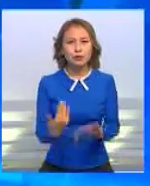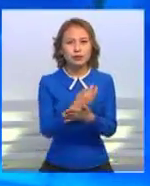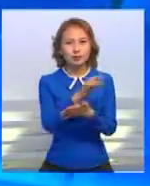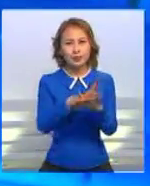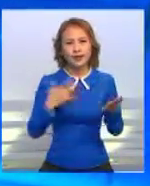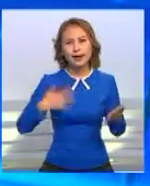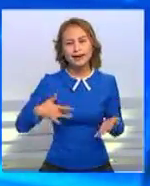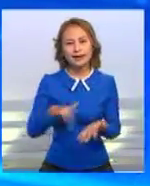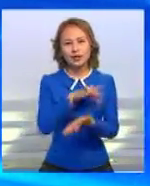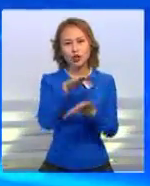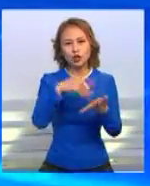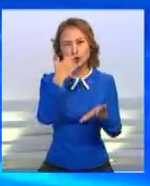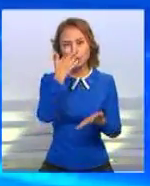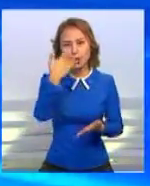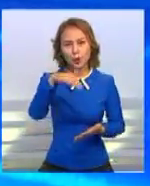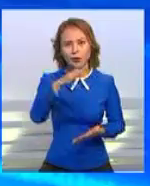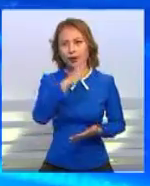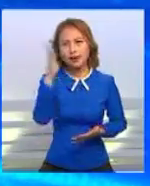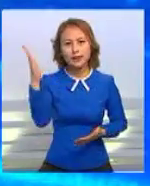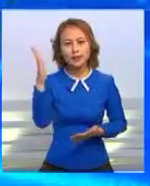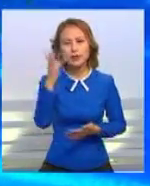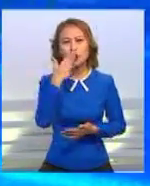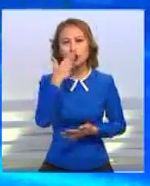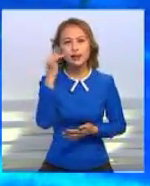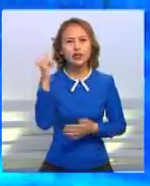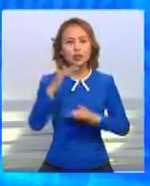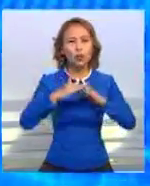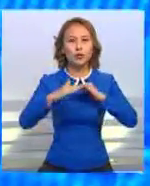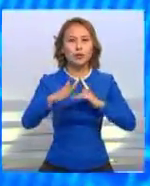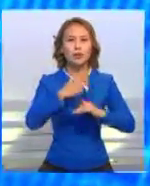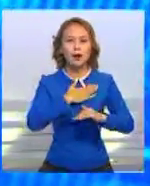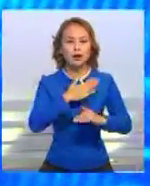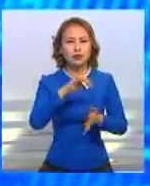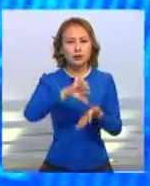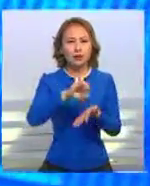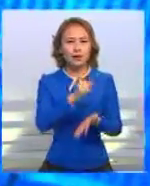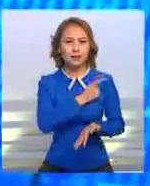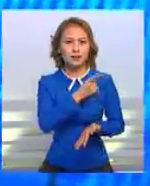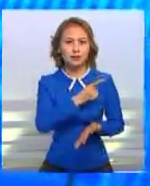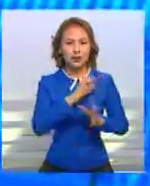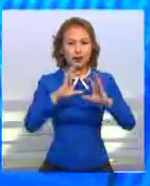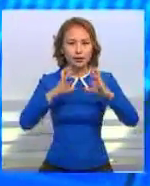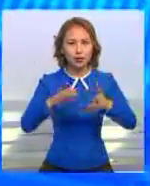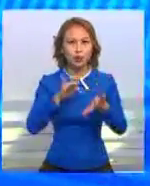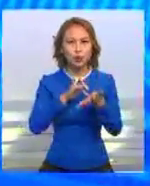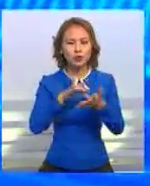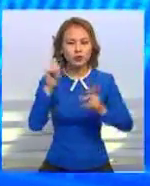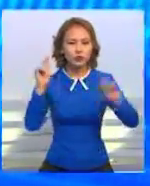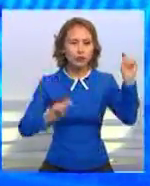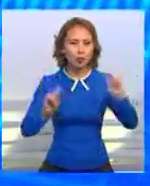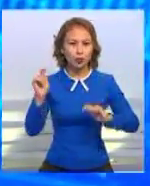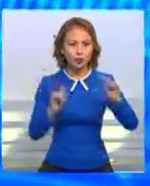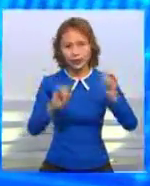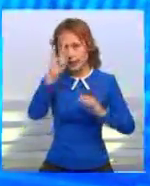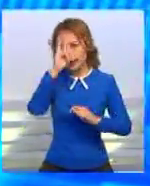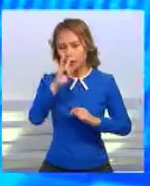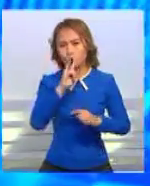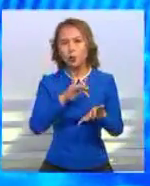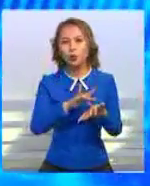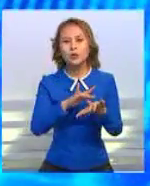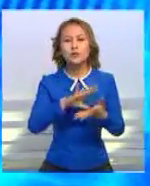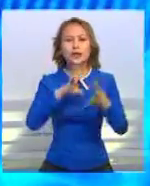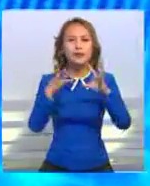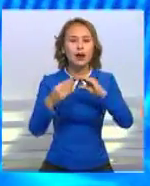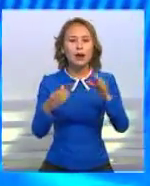Жалғастырамыз. Тараз қаласында 350-ден астам шетелдік және отандық маманның қатысуымен халықаралық туристік форум өтіп жатыр. Бұл